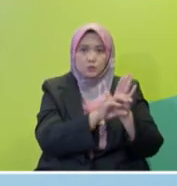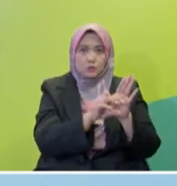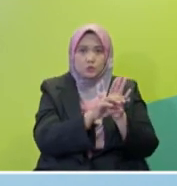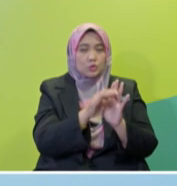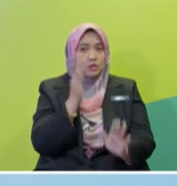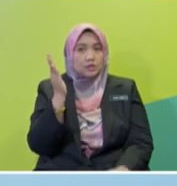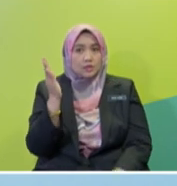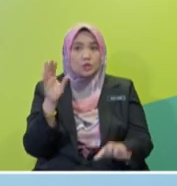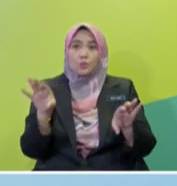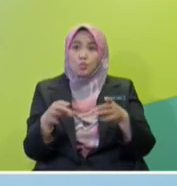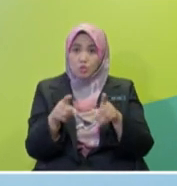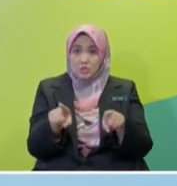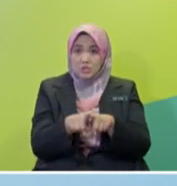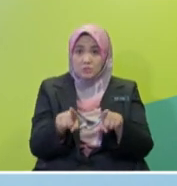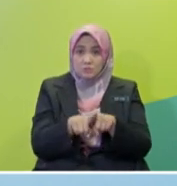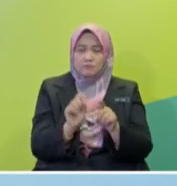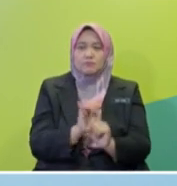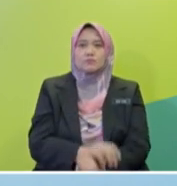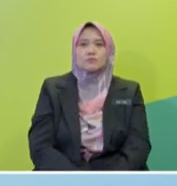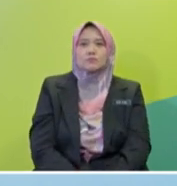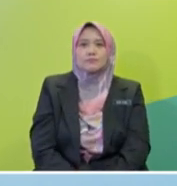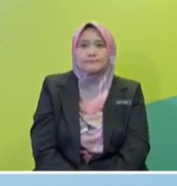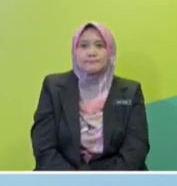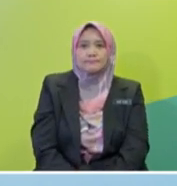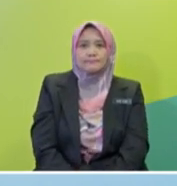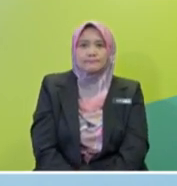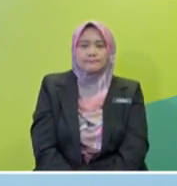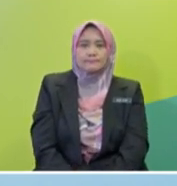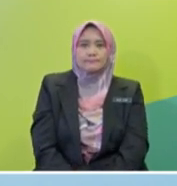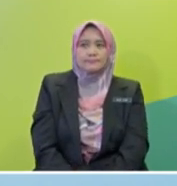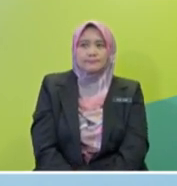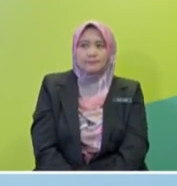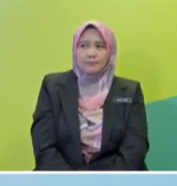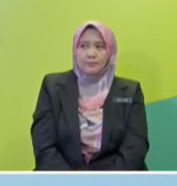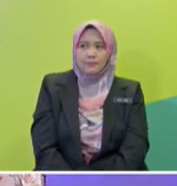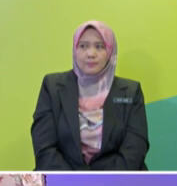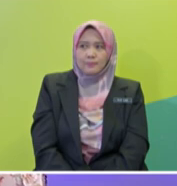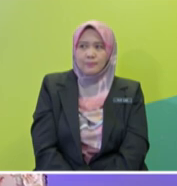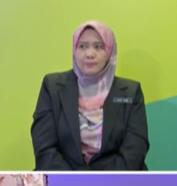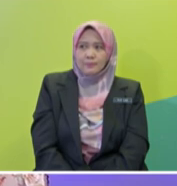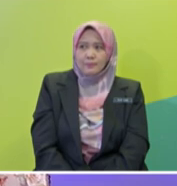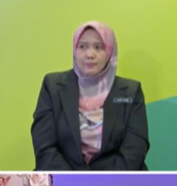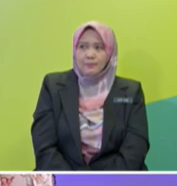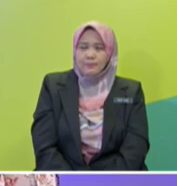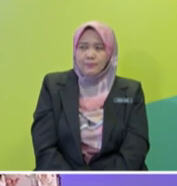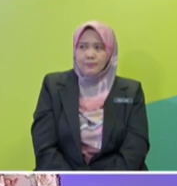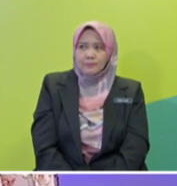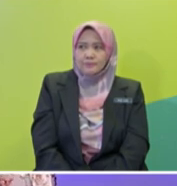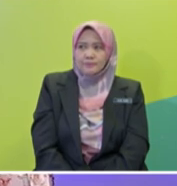browser oke yang ini kita kelompok pada Browser yang seterusnya